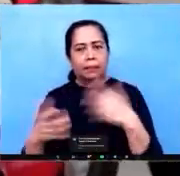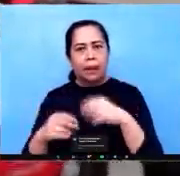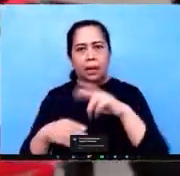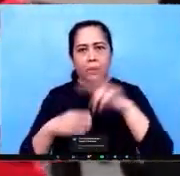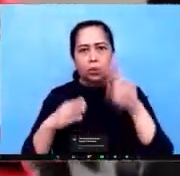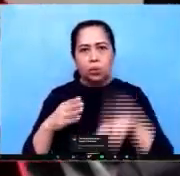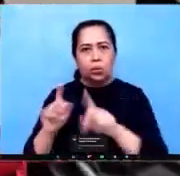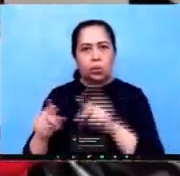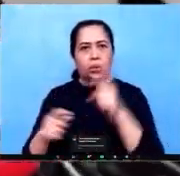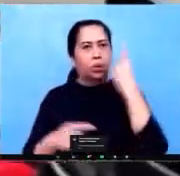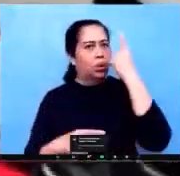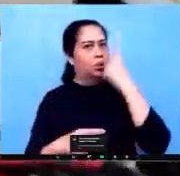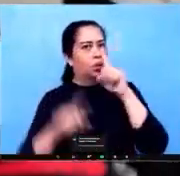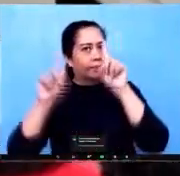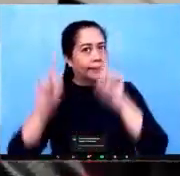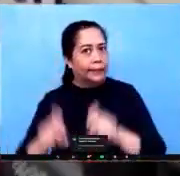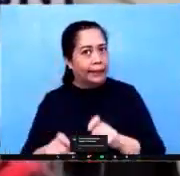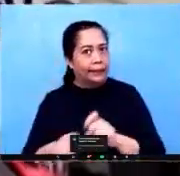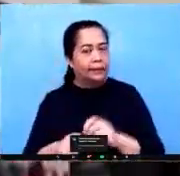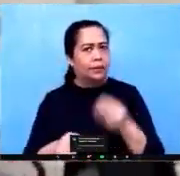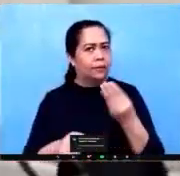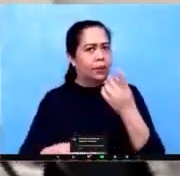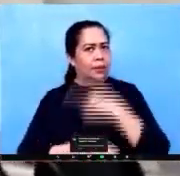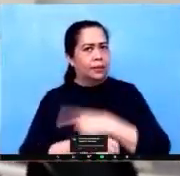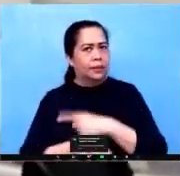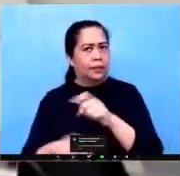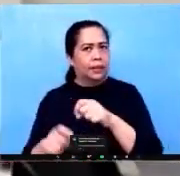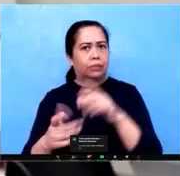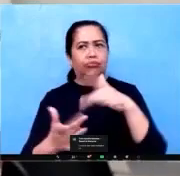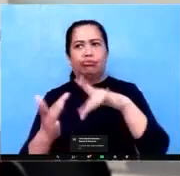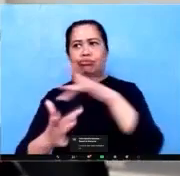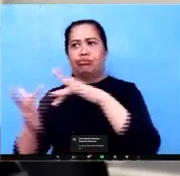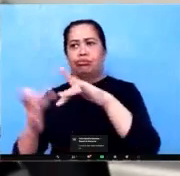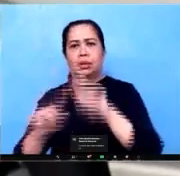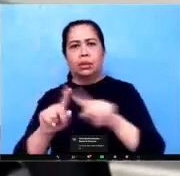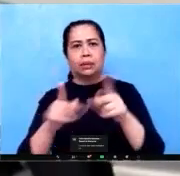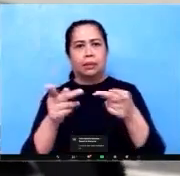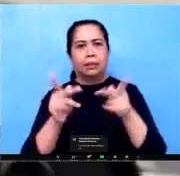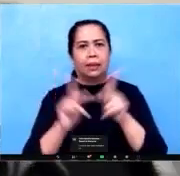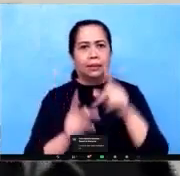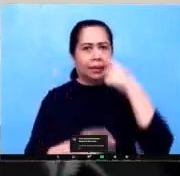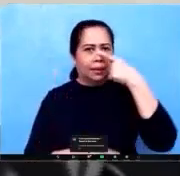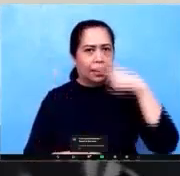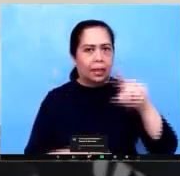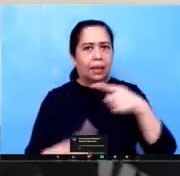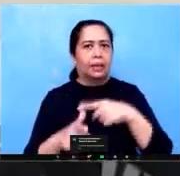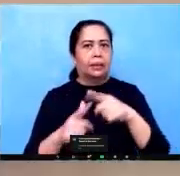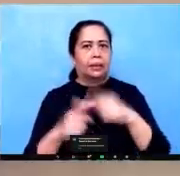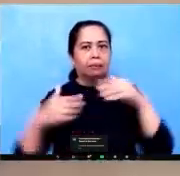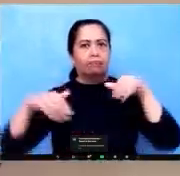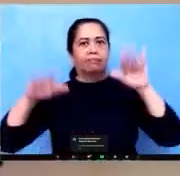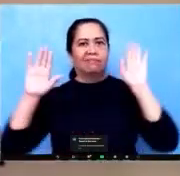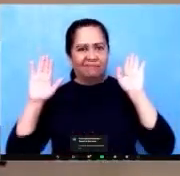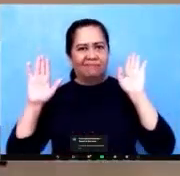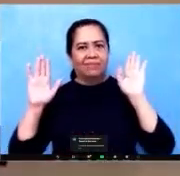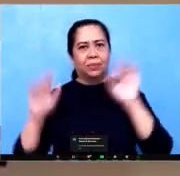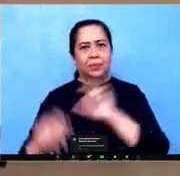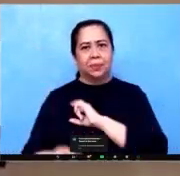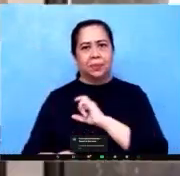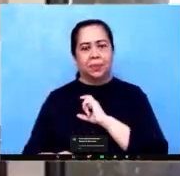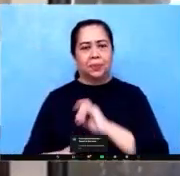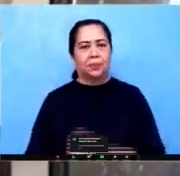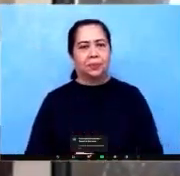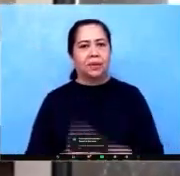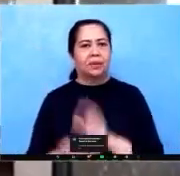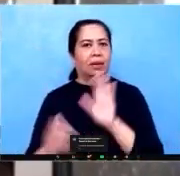swab test. Ilang araw din siyang nakagala sa ilang lugar sa Thailand bago siya sumuko sa mga otoridad. Naharap siya